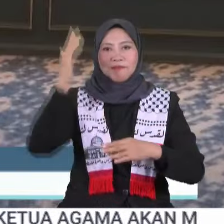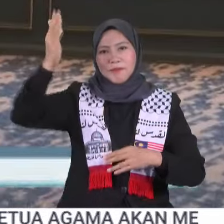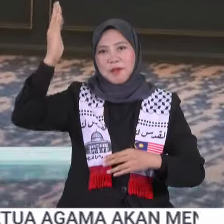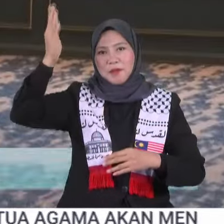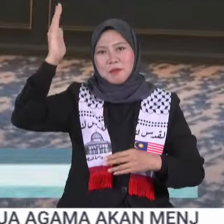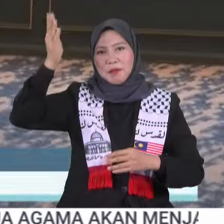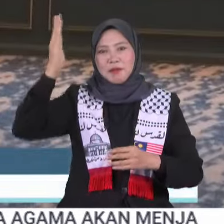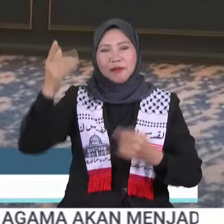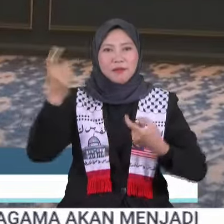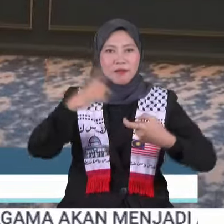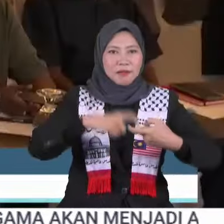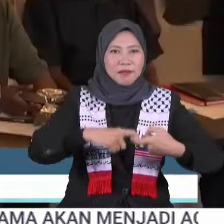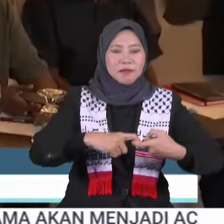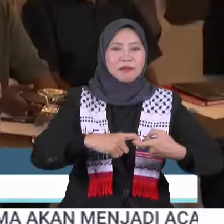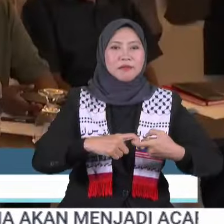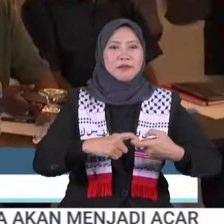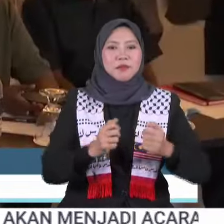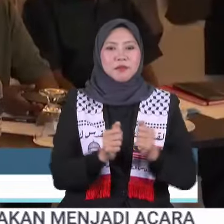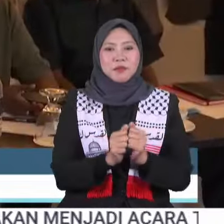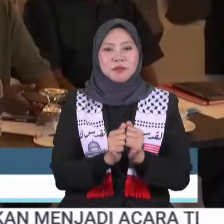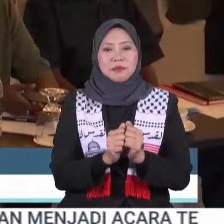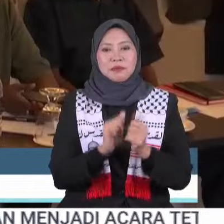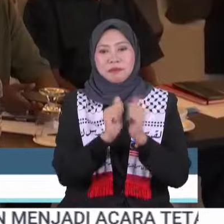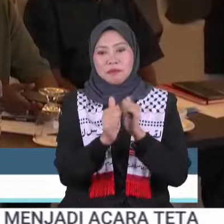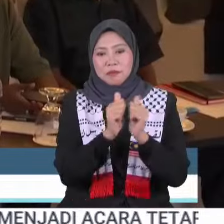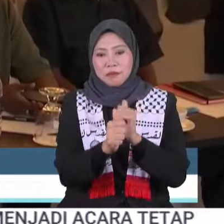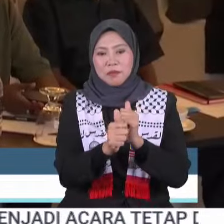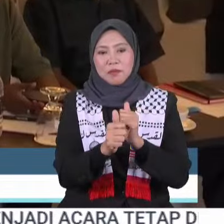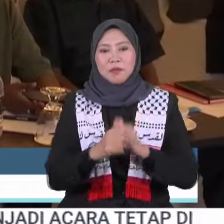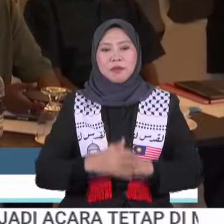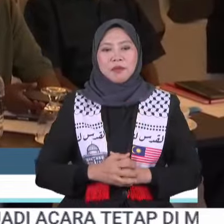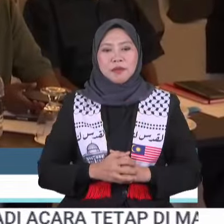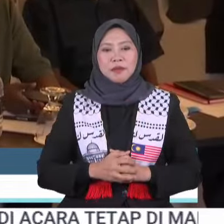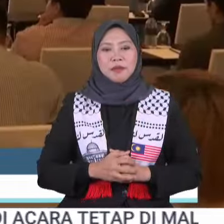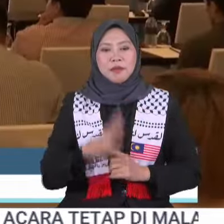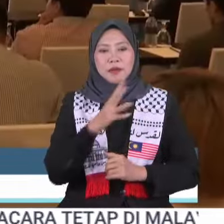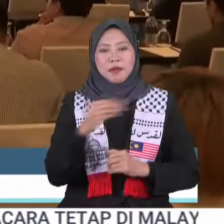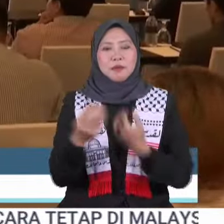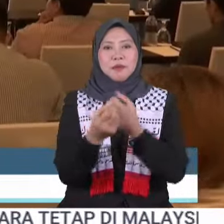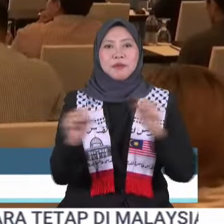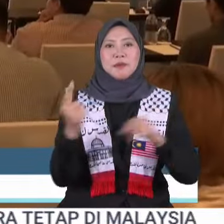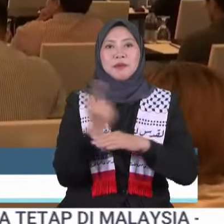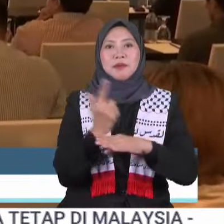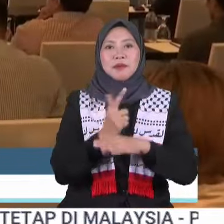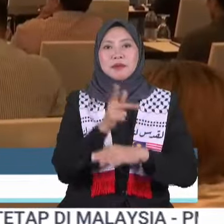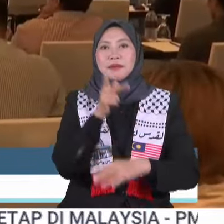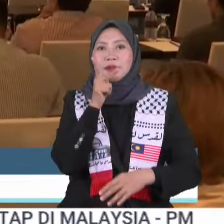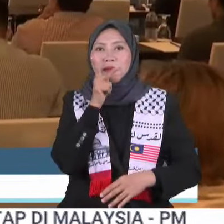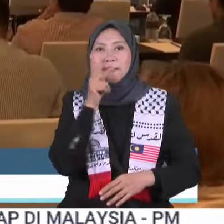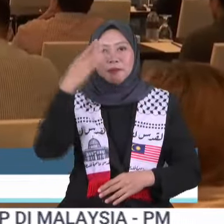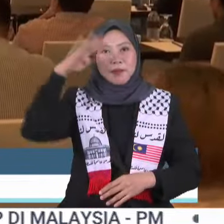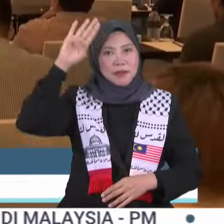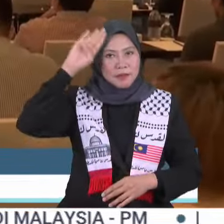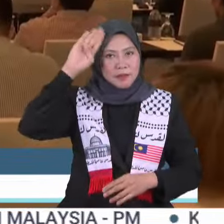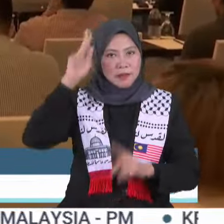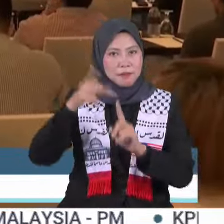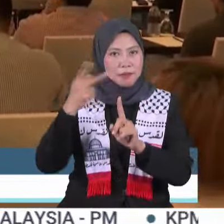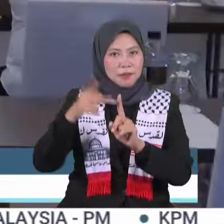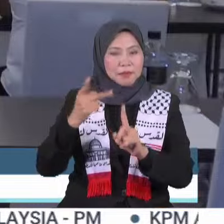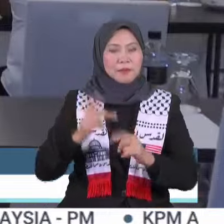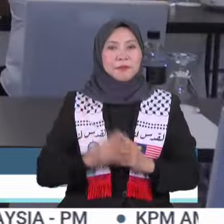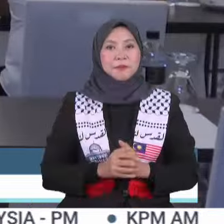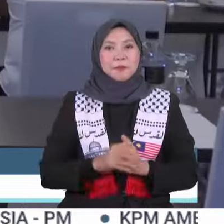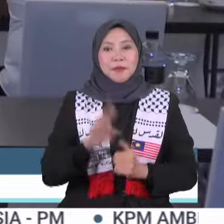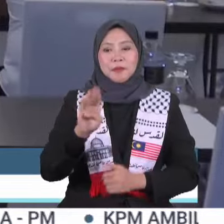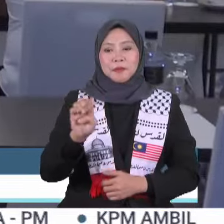taklimat berkaitan dengan National Training Week 2024 kepada penyedia latihan di Kedah, Perlis dan juga Penang. Kepada pihak